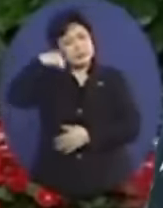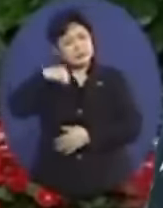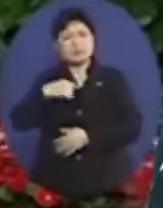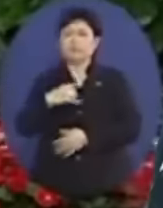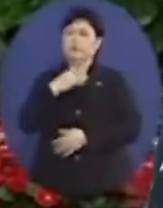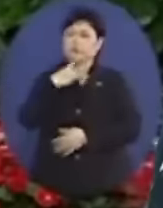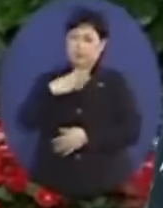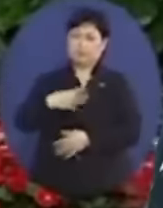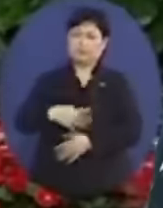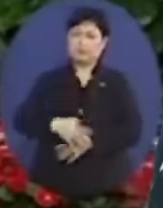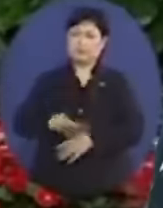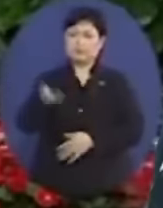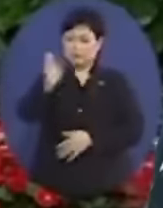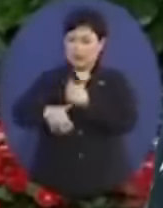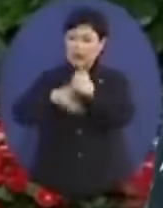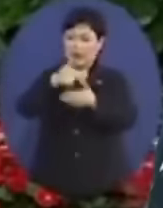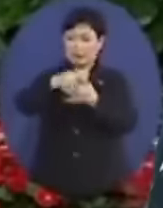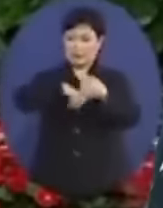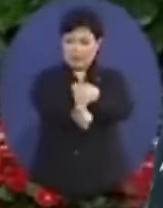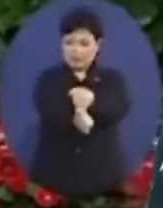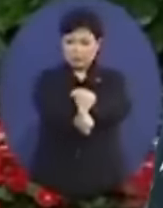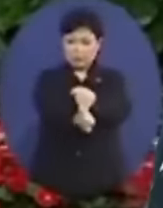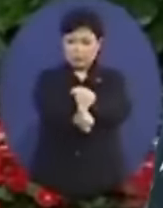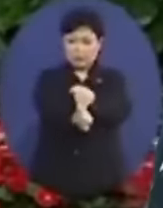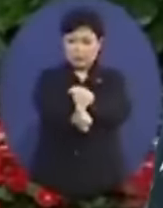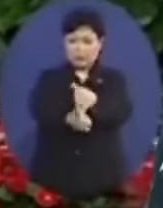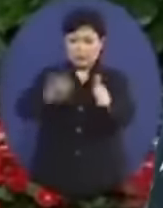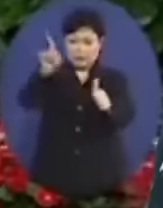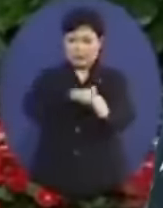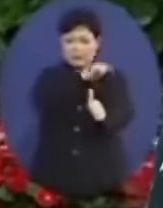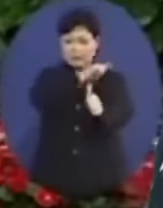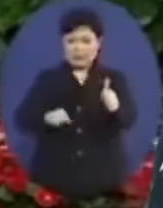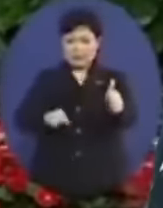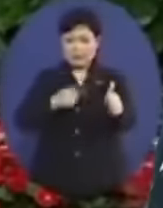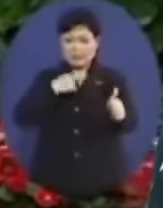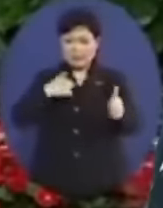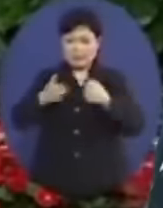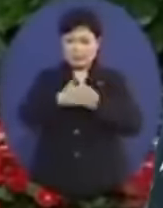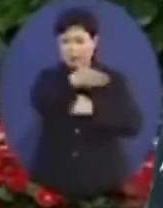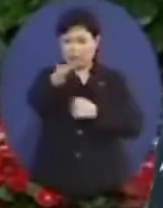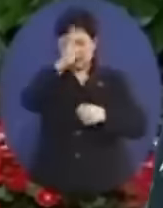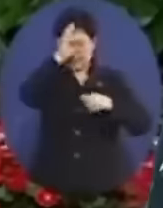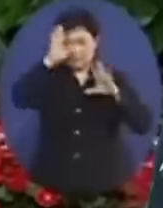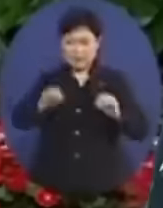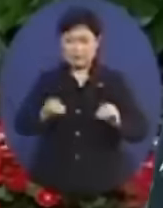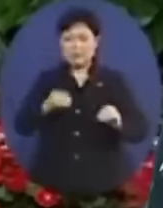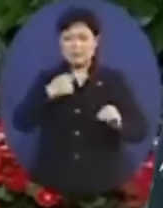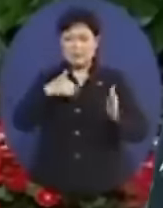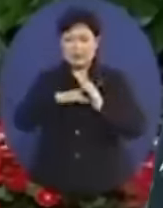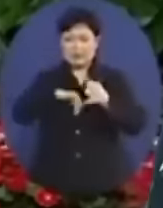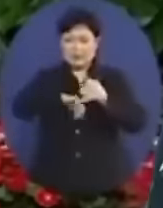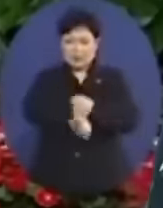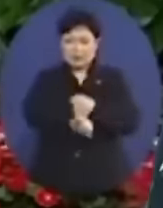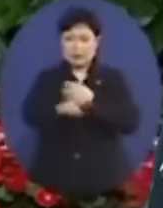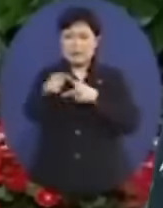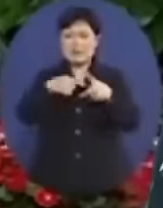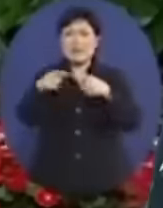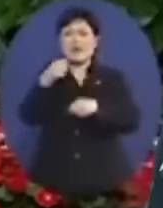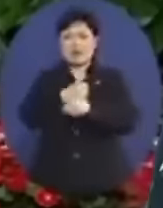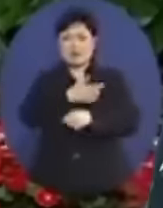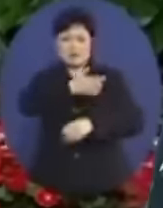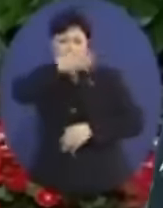것입니다 그러나 하나님의 약속은 채찍의 마지막으로 너희가 나을 입었다고 했으니 그 약속을 우리가 이해하고